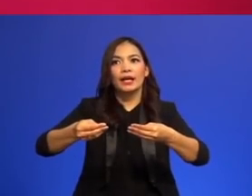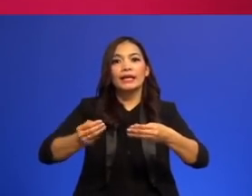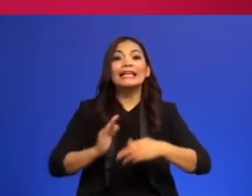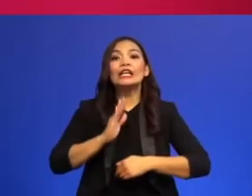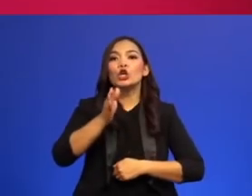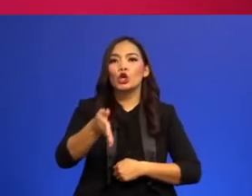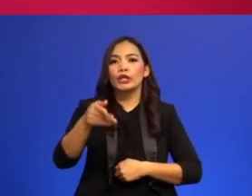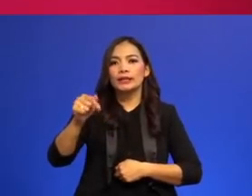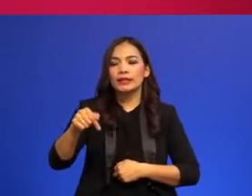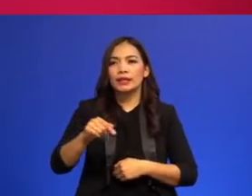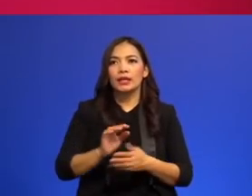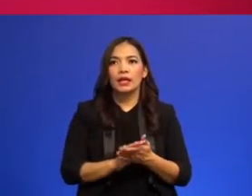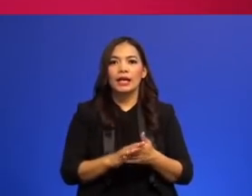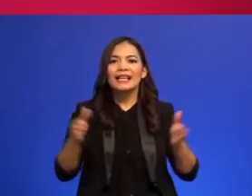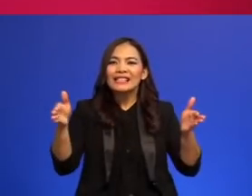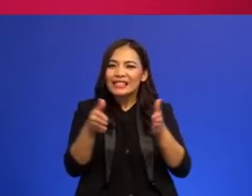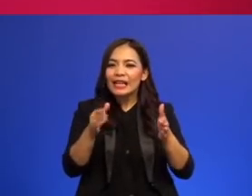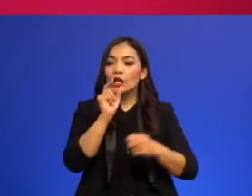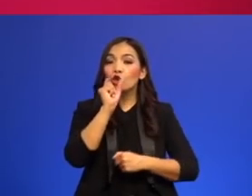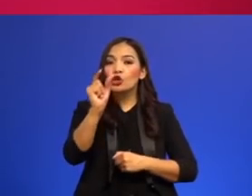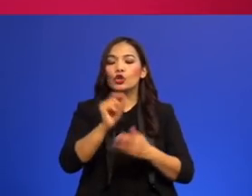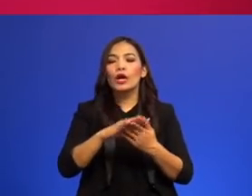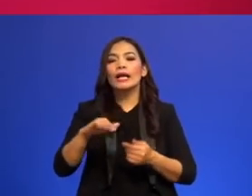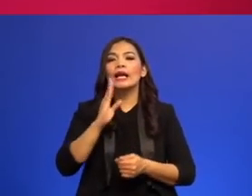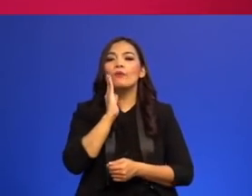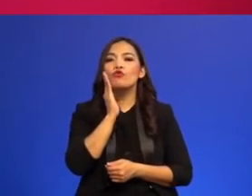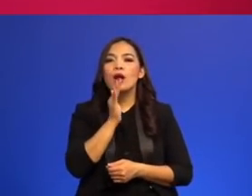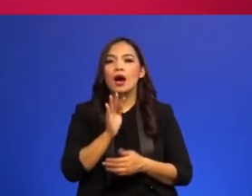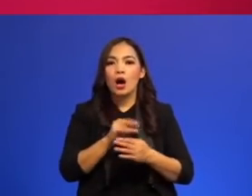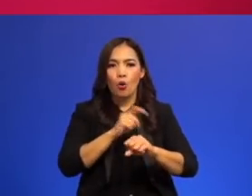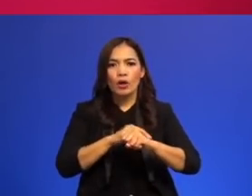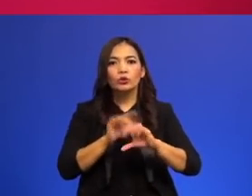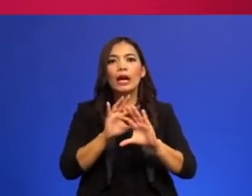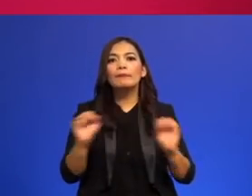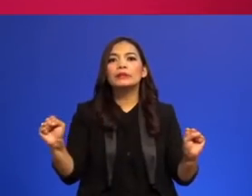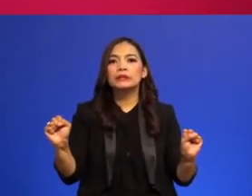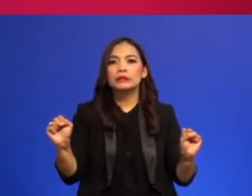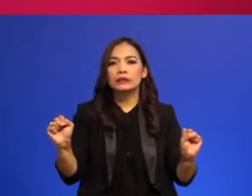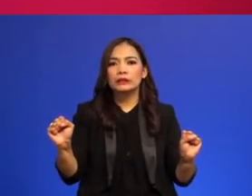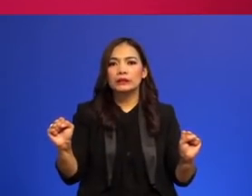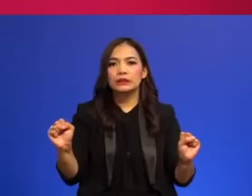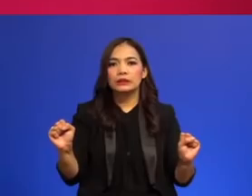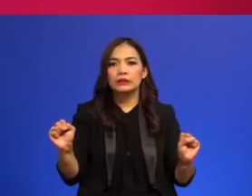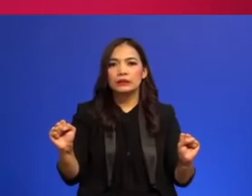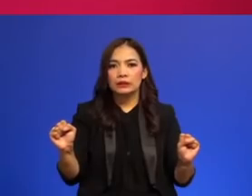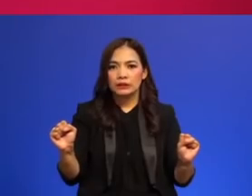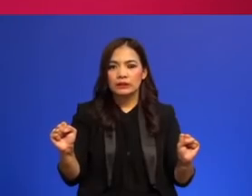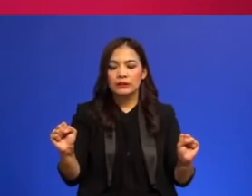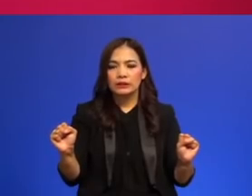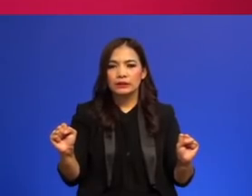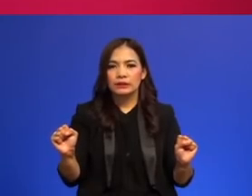Ini ngomongnya cuma singkat untuk orang muda. Waktunya habis ini.